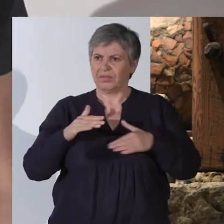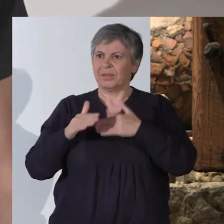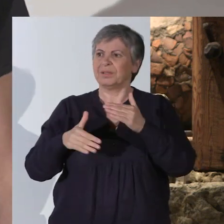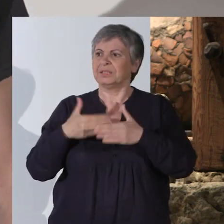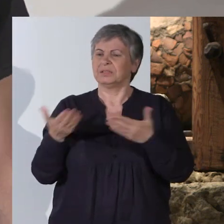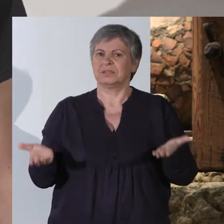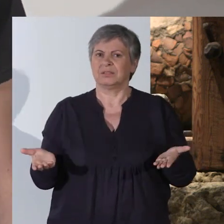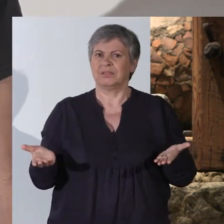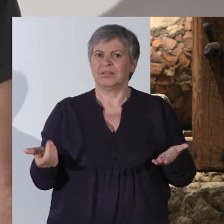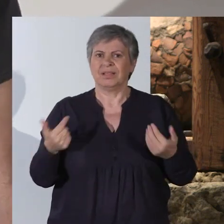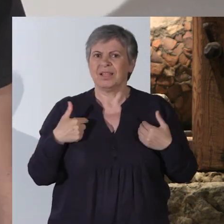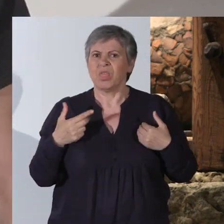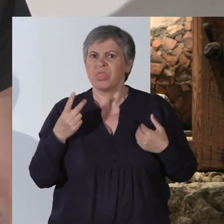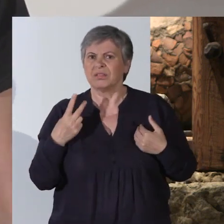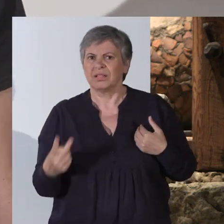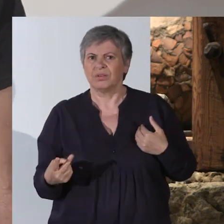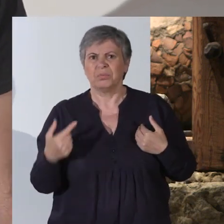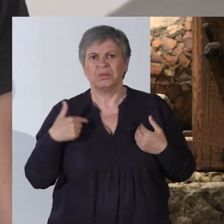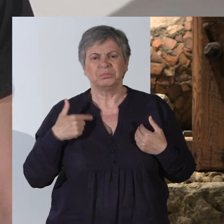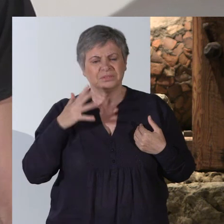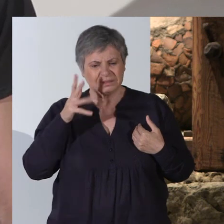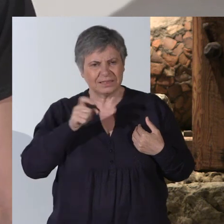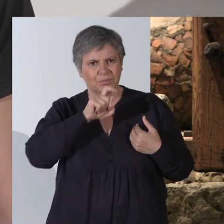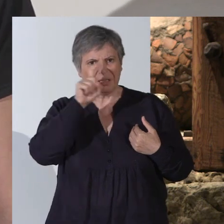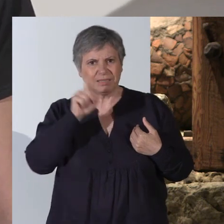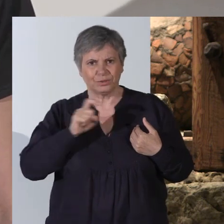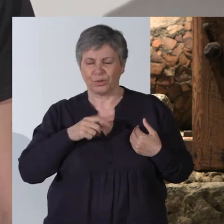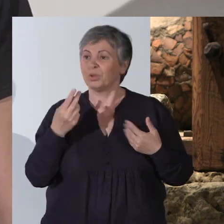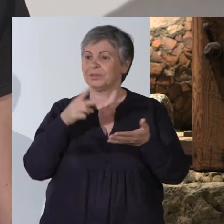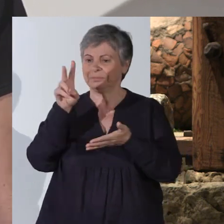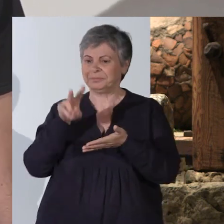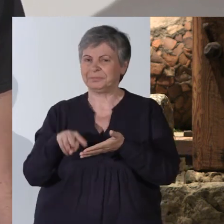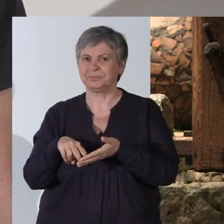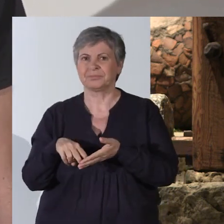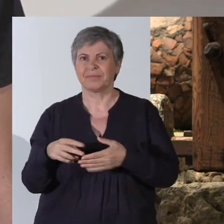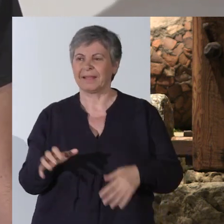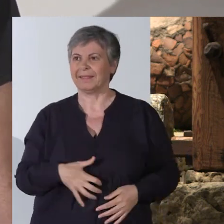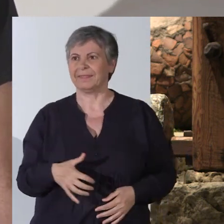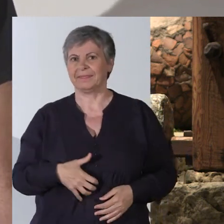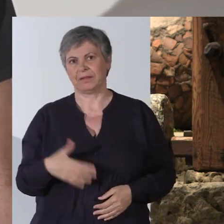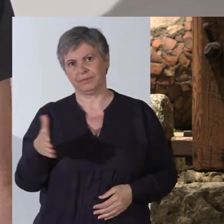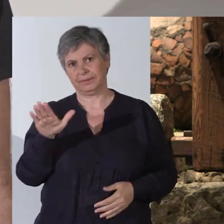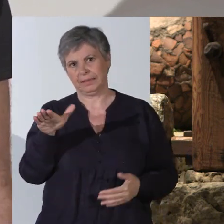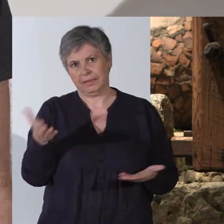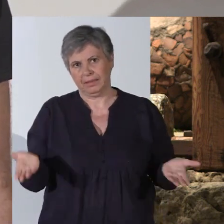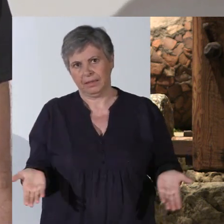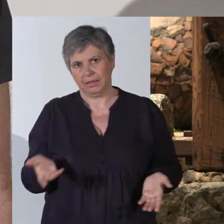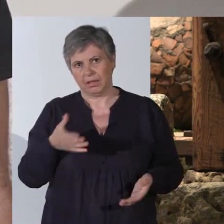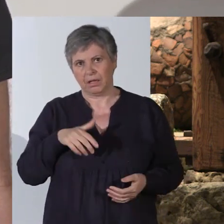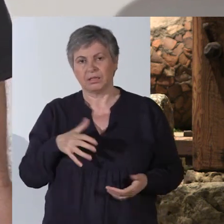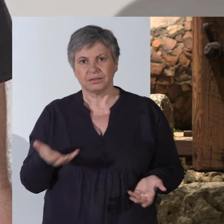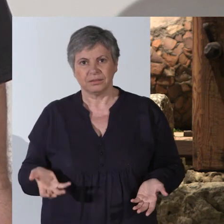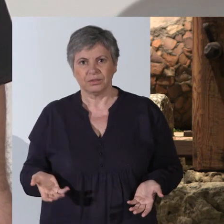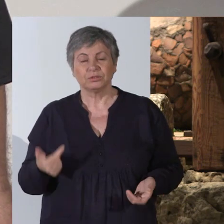δεν τα βλέπουμε έτσι γιατί είναι η καθημερινότητά μας και συνήθως γελάμε με αυτού του τύπου τα άρθρα οπότε αυτό που